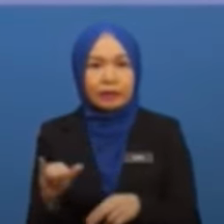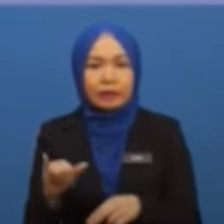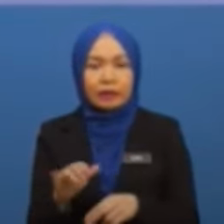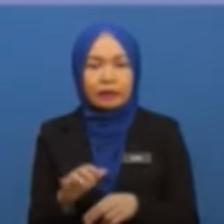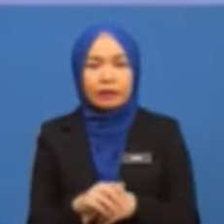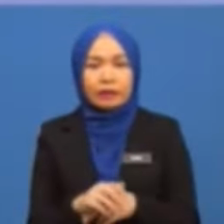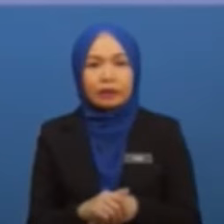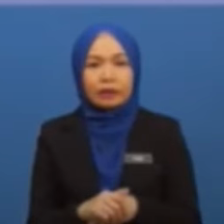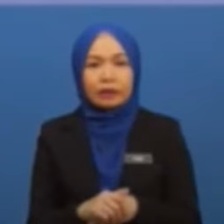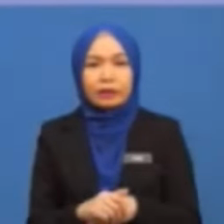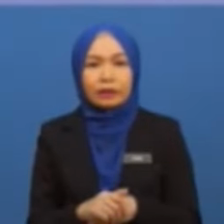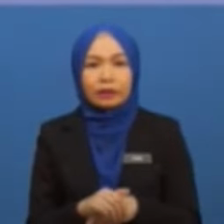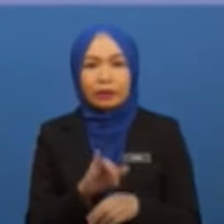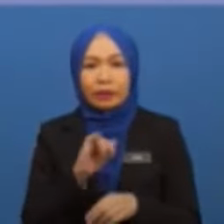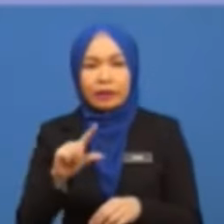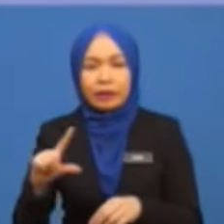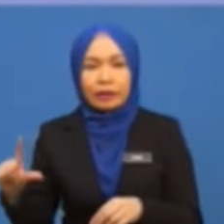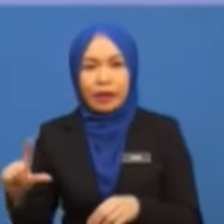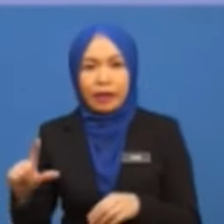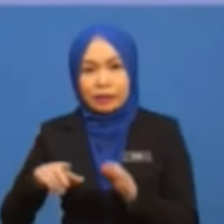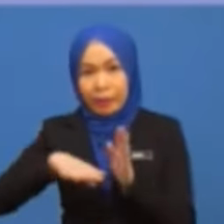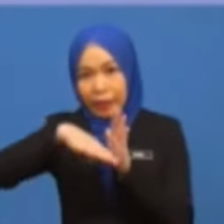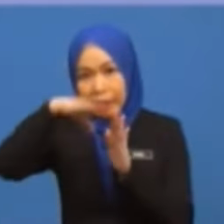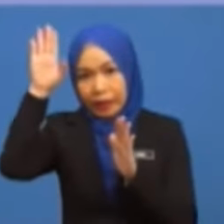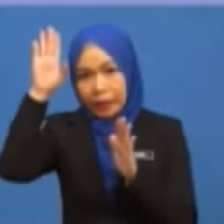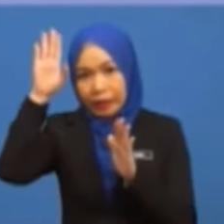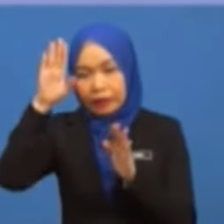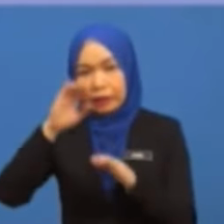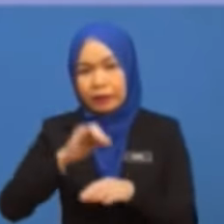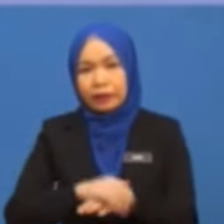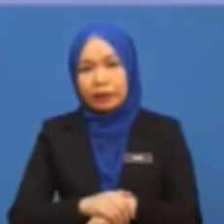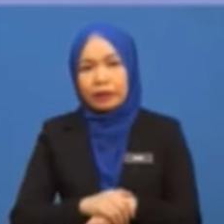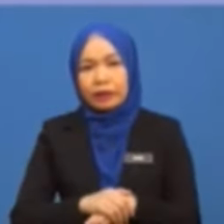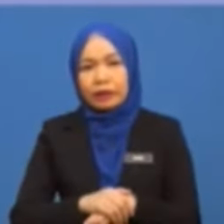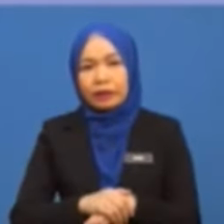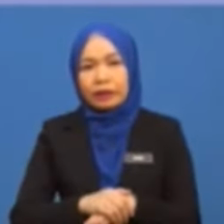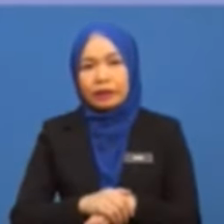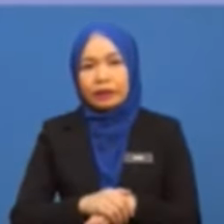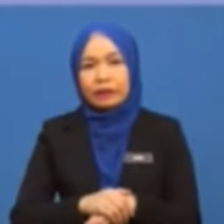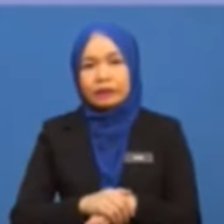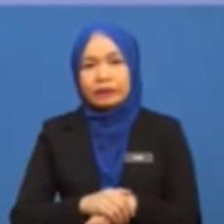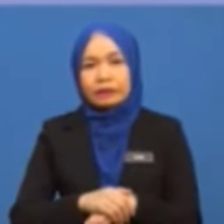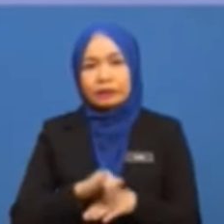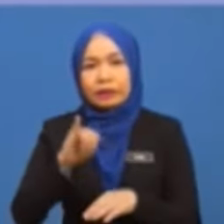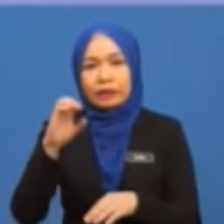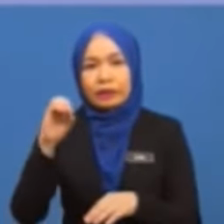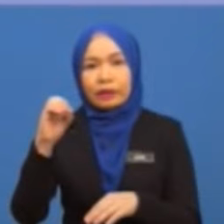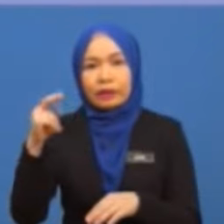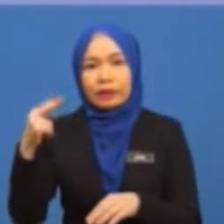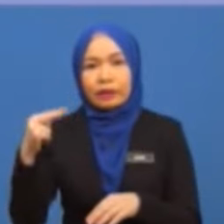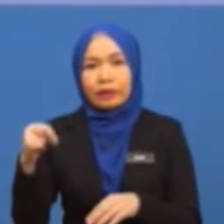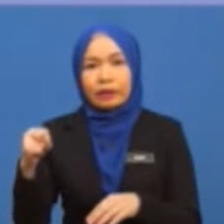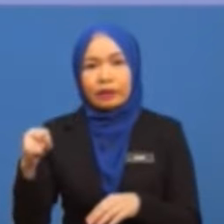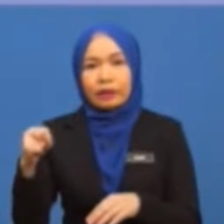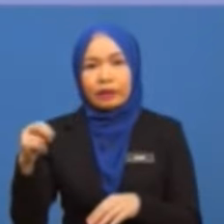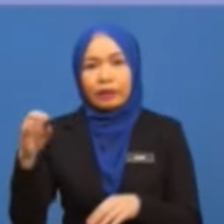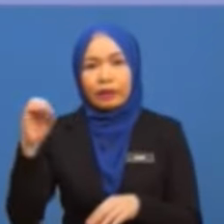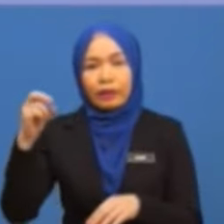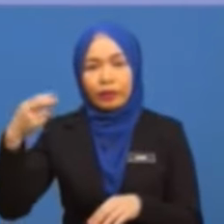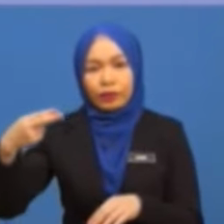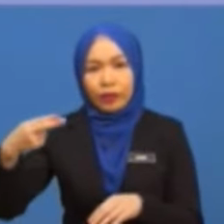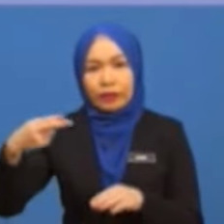ini ialah semakin tinggi kepekatan ion hidroksida, semakin tinggi nilai pH